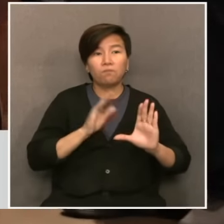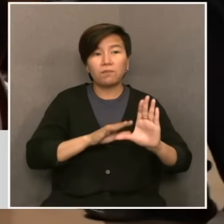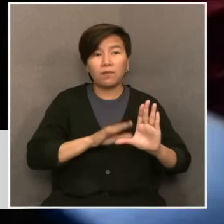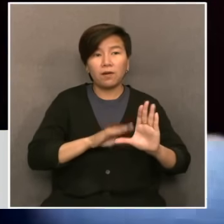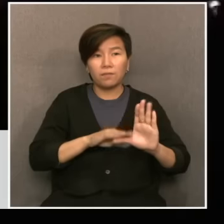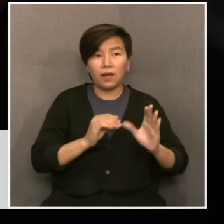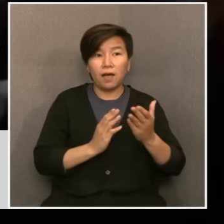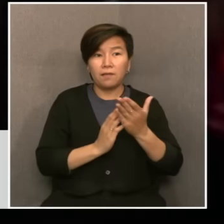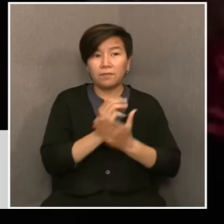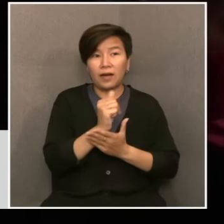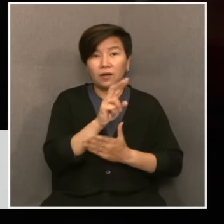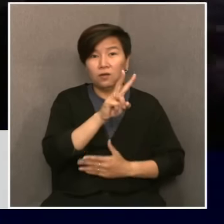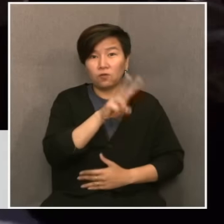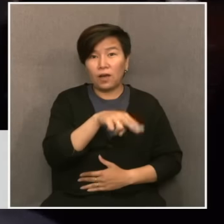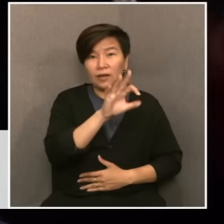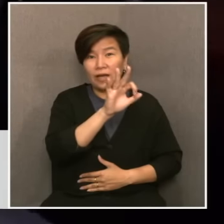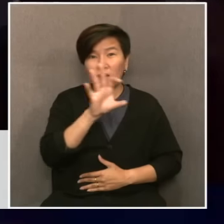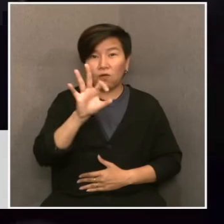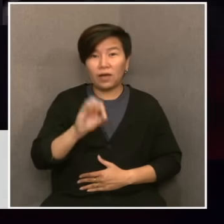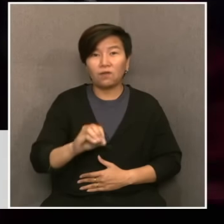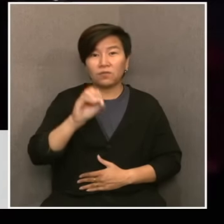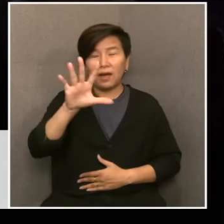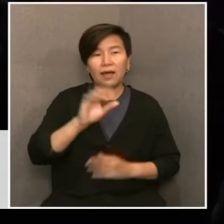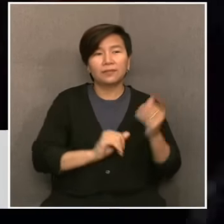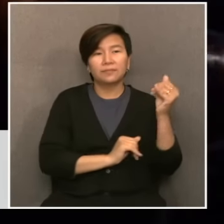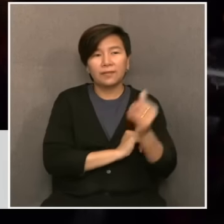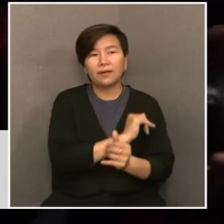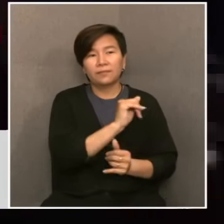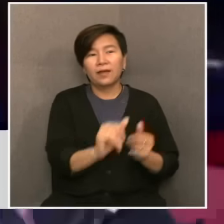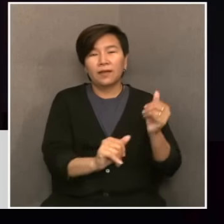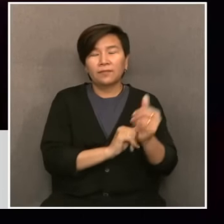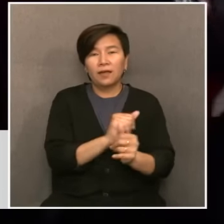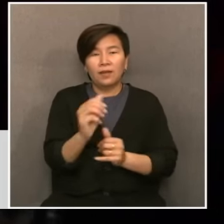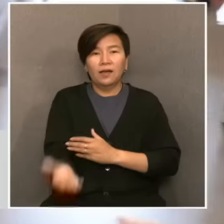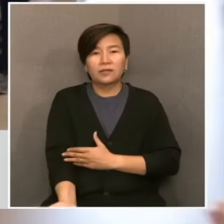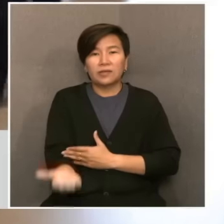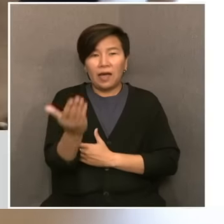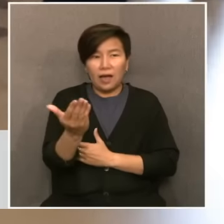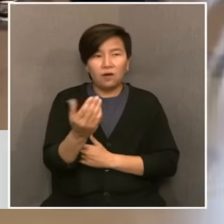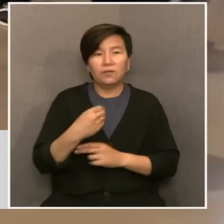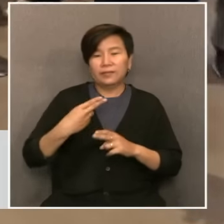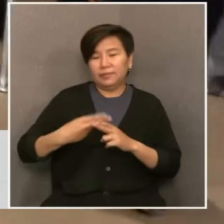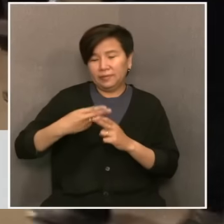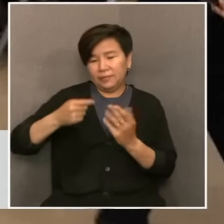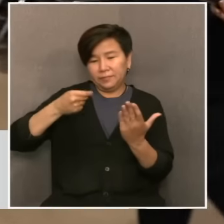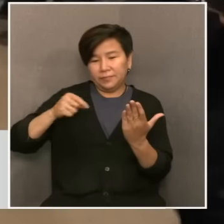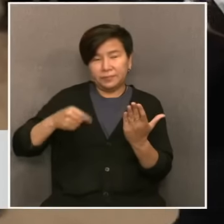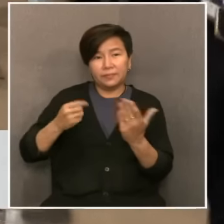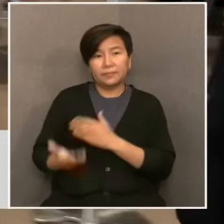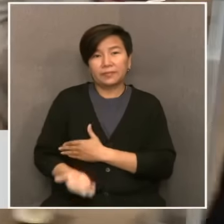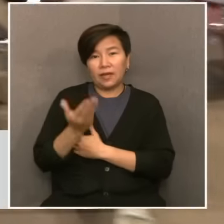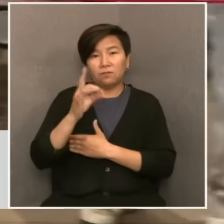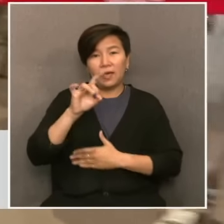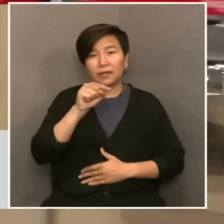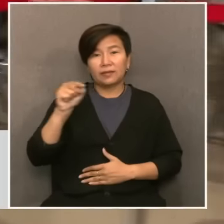อบ 2,995 คนนะคะทยอยเดินทางมาตั้งแต่ช่วงเช้ามืดเพื่อรายงานตัวในช่วงเวลา 8 นาฬิกาถึง 9 น